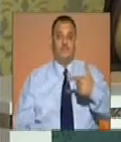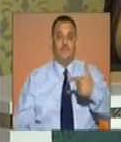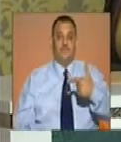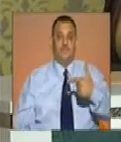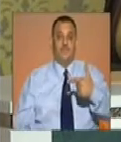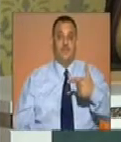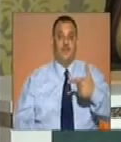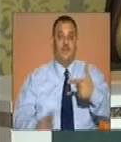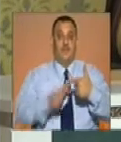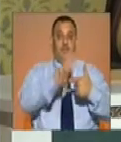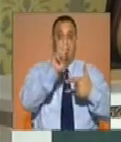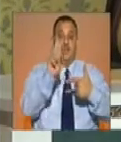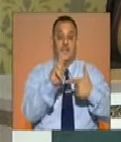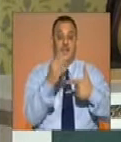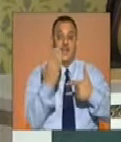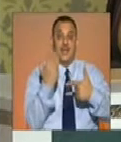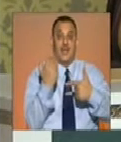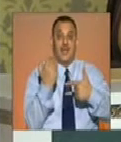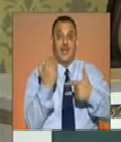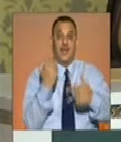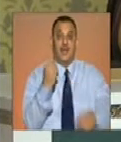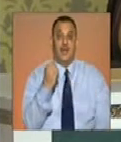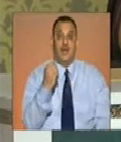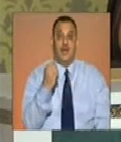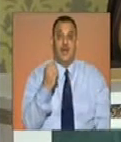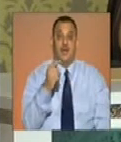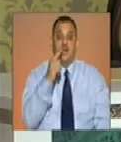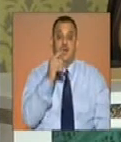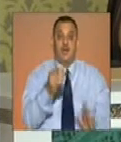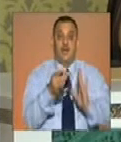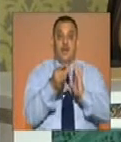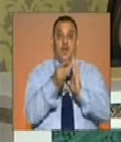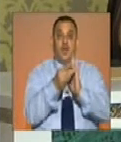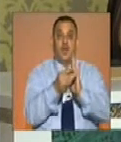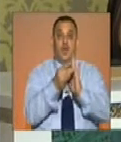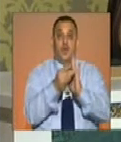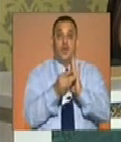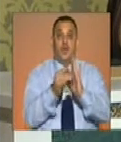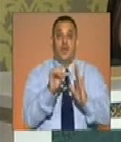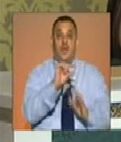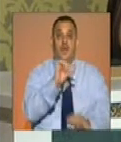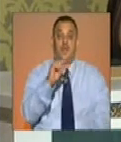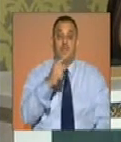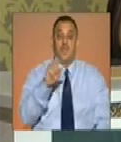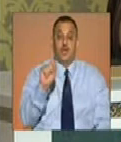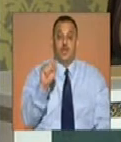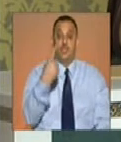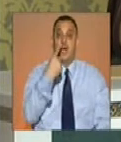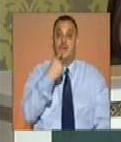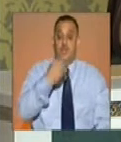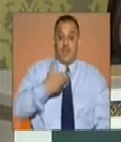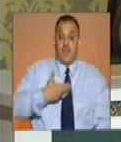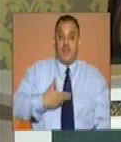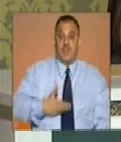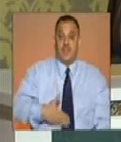السؤال الثاني سألتك عن موضوع زوجتي عشان هذا الشهر شهرية، طبعا